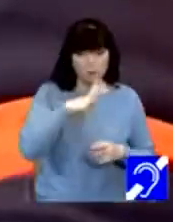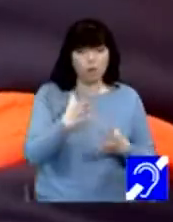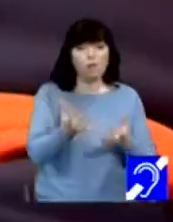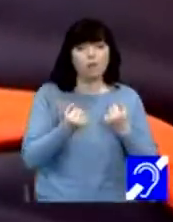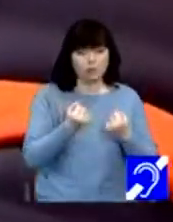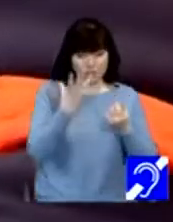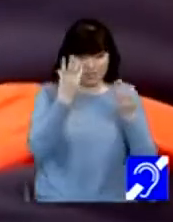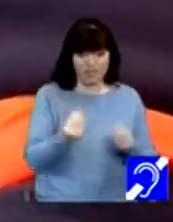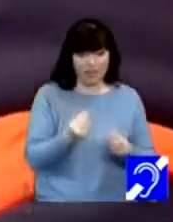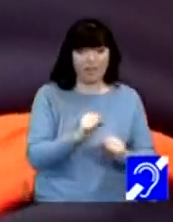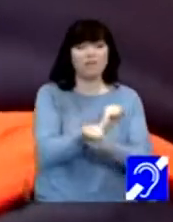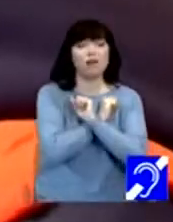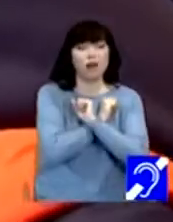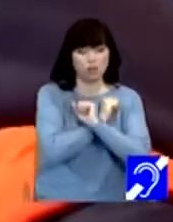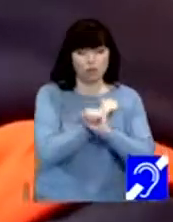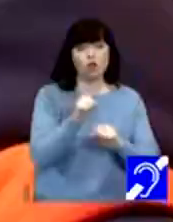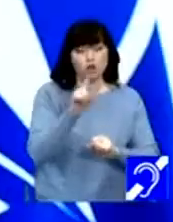liberă pentru a fi pe stadion.